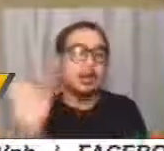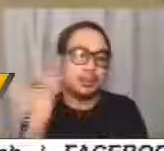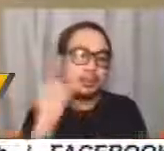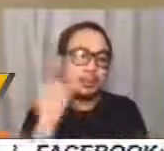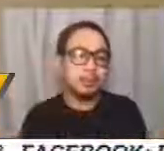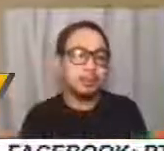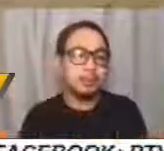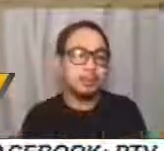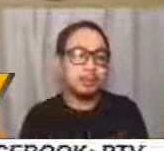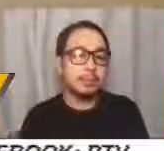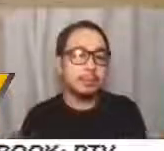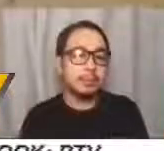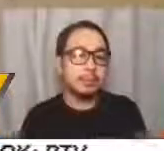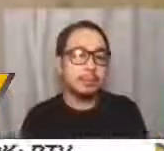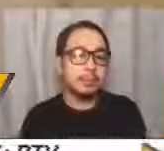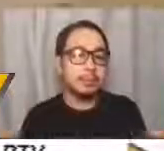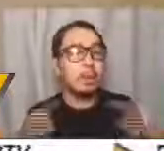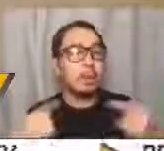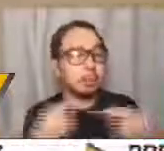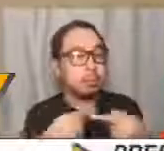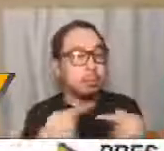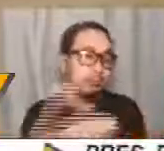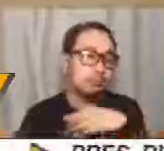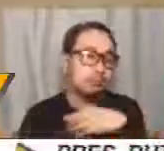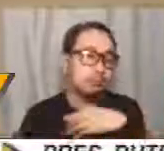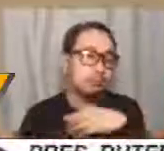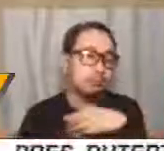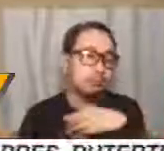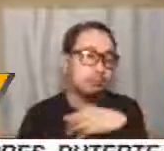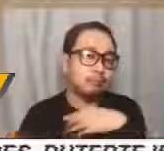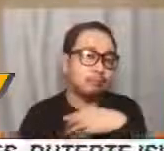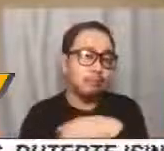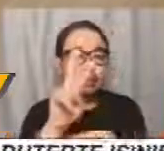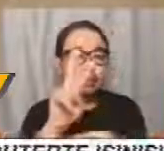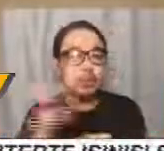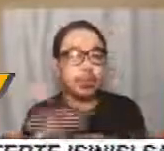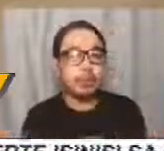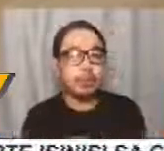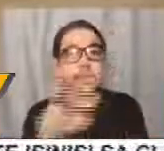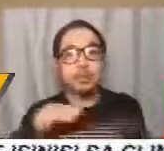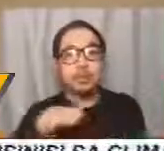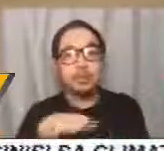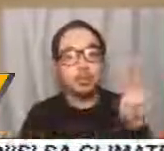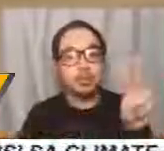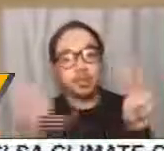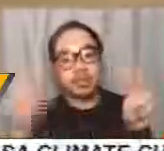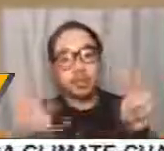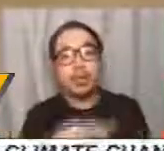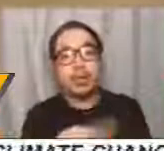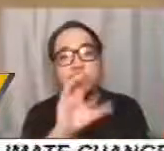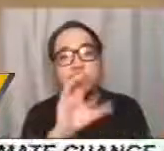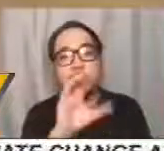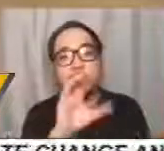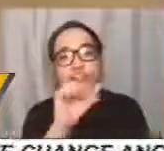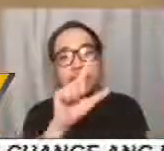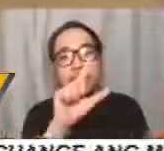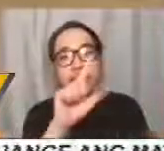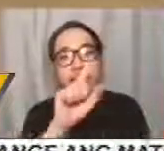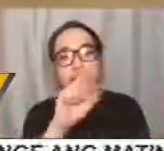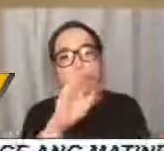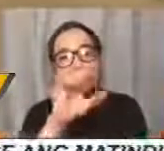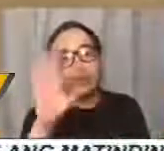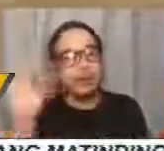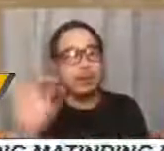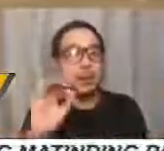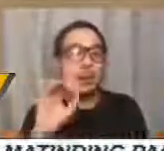ground. May posible pong posibilidad po na tumaas, may posible din po mabawasan, kasi kinukumpirma ba po natin yung